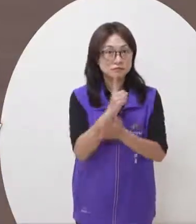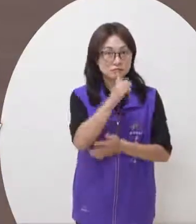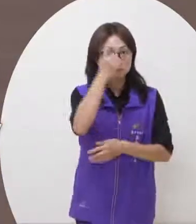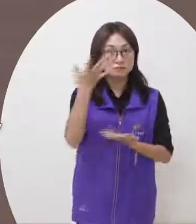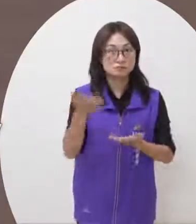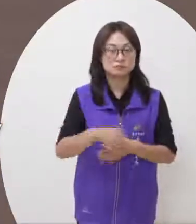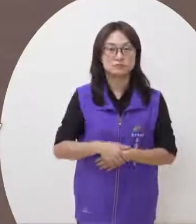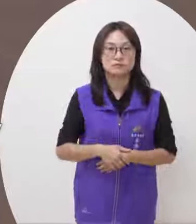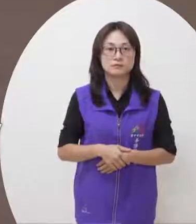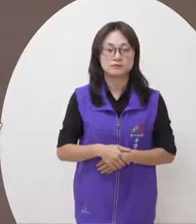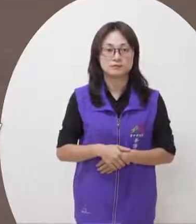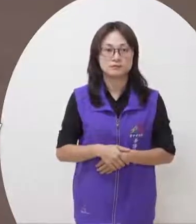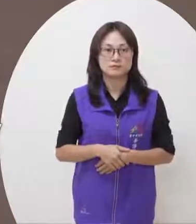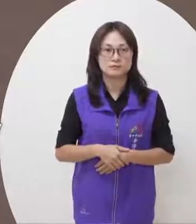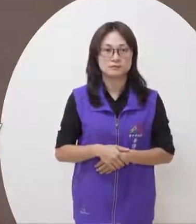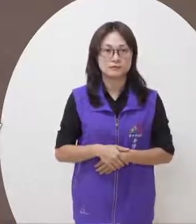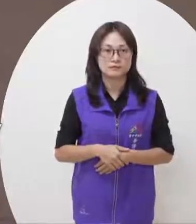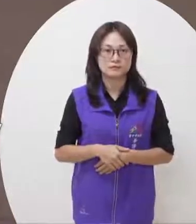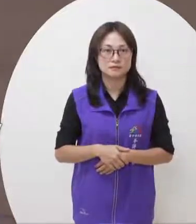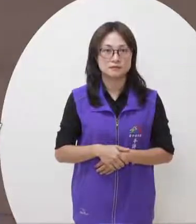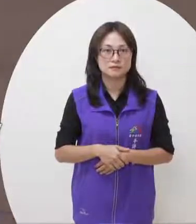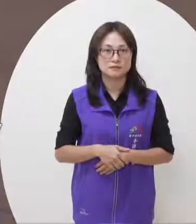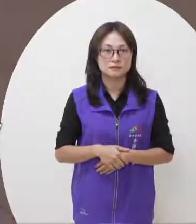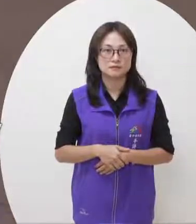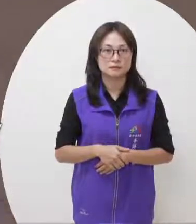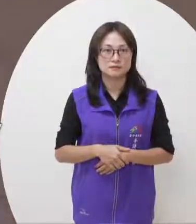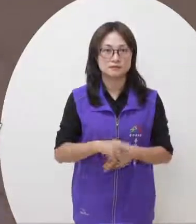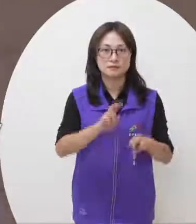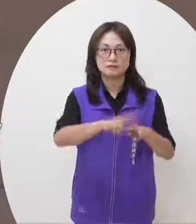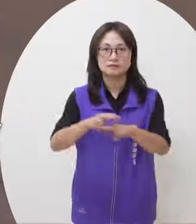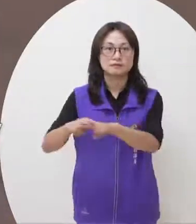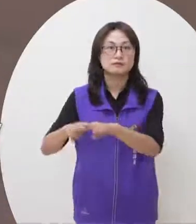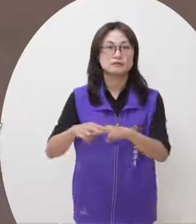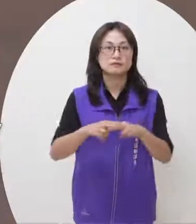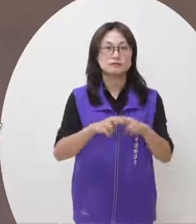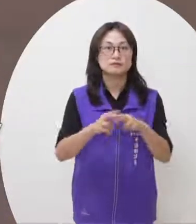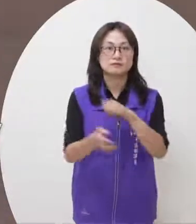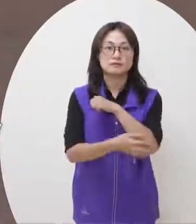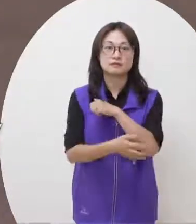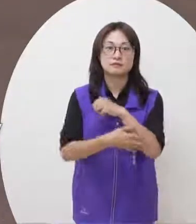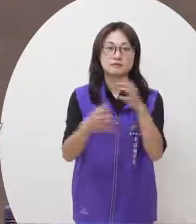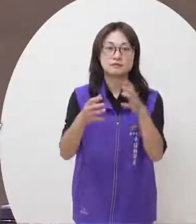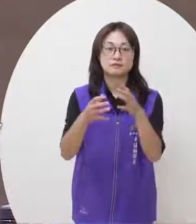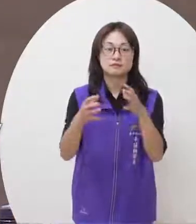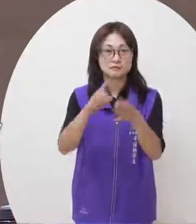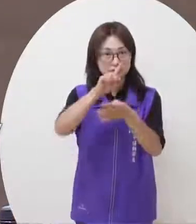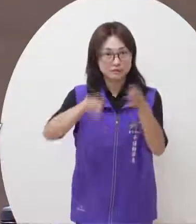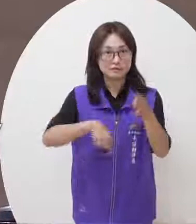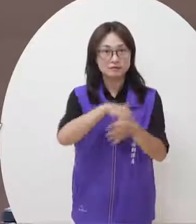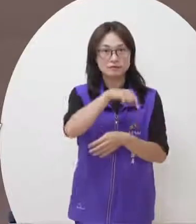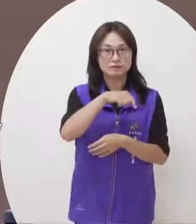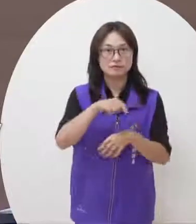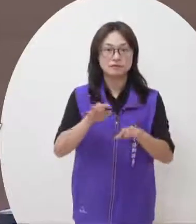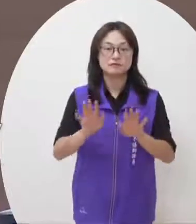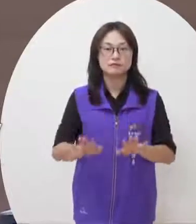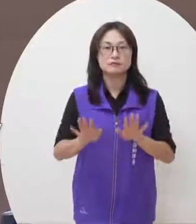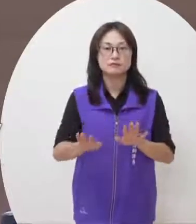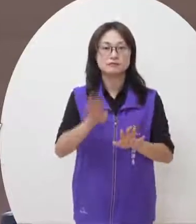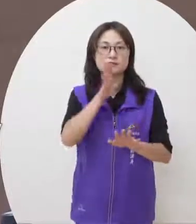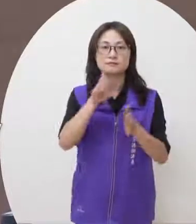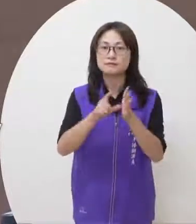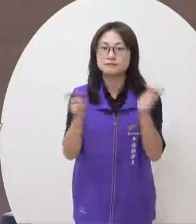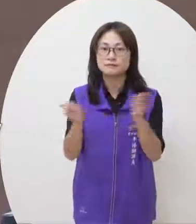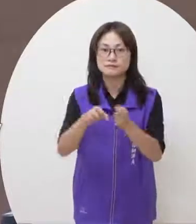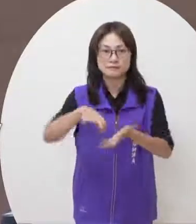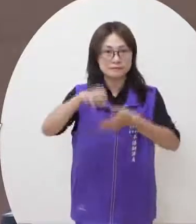长是哈，来，我们在场的各位与会同仁哈，那现在是我们的这个临时提